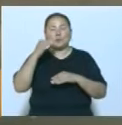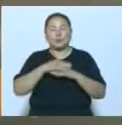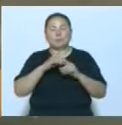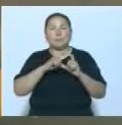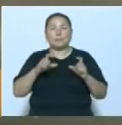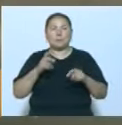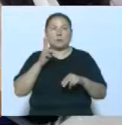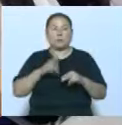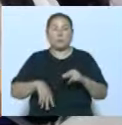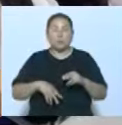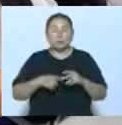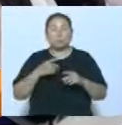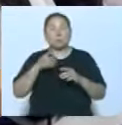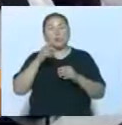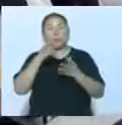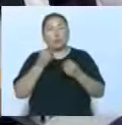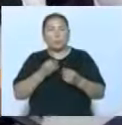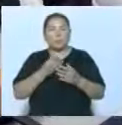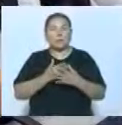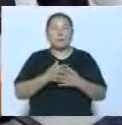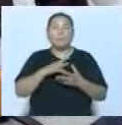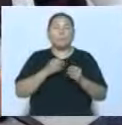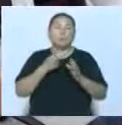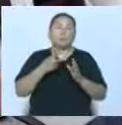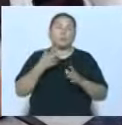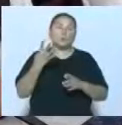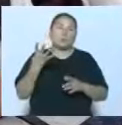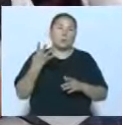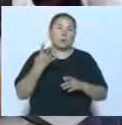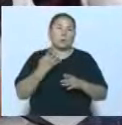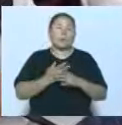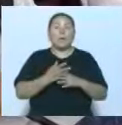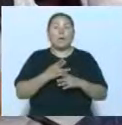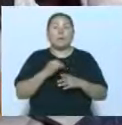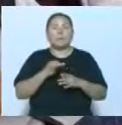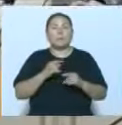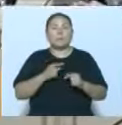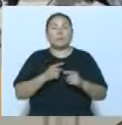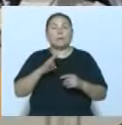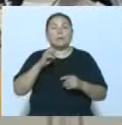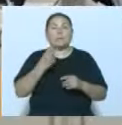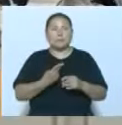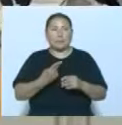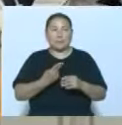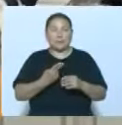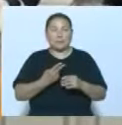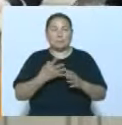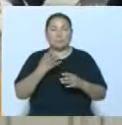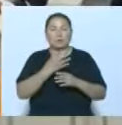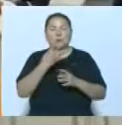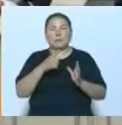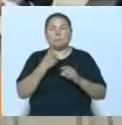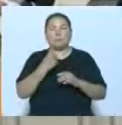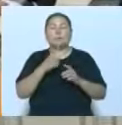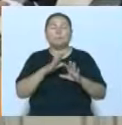мектепті тәмамдады. Білім ошағынан қанат қаққандардың 34-і үздік аттестат иеленген. Ал ұлттық бірыңғай тестілеуге 541